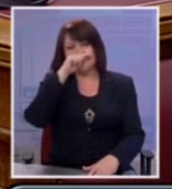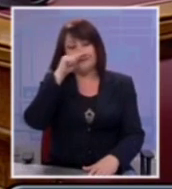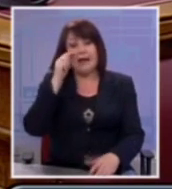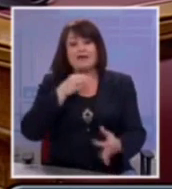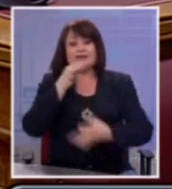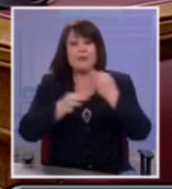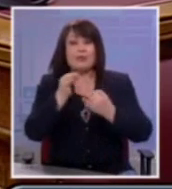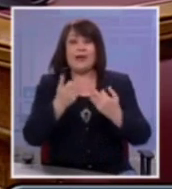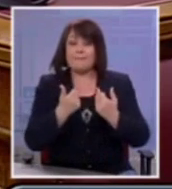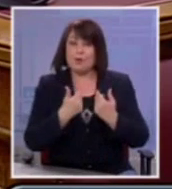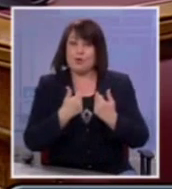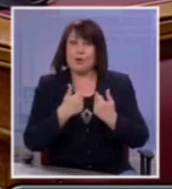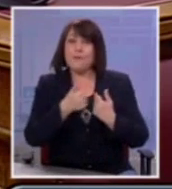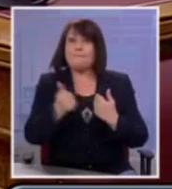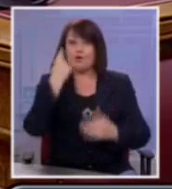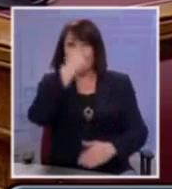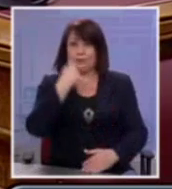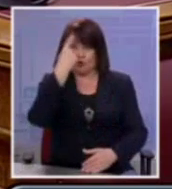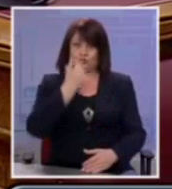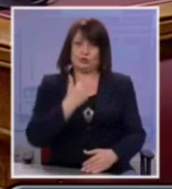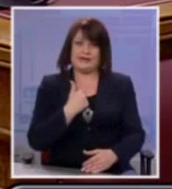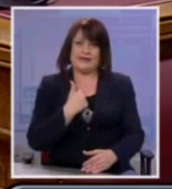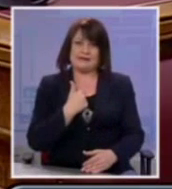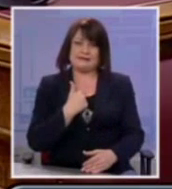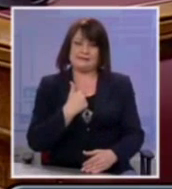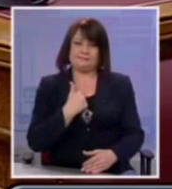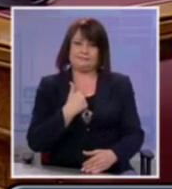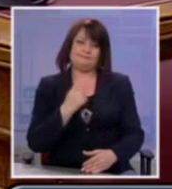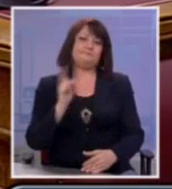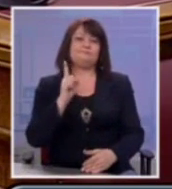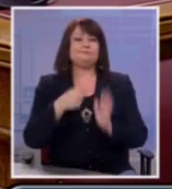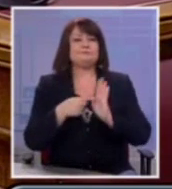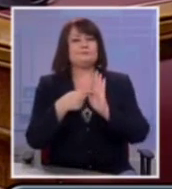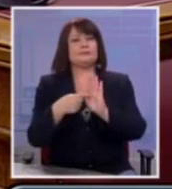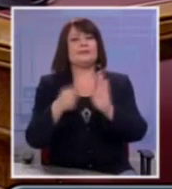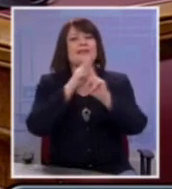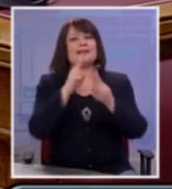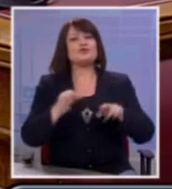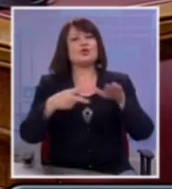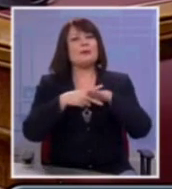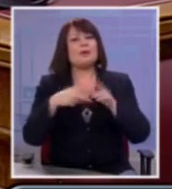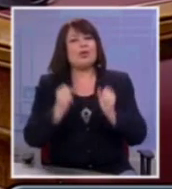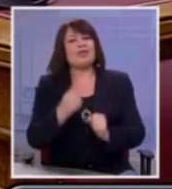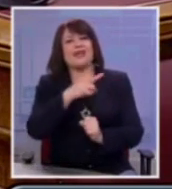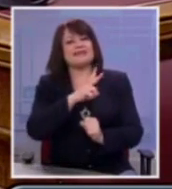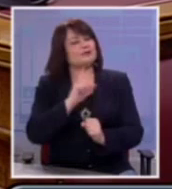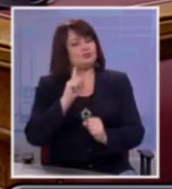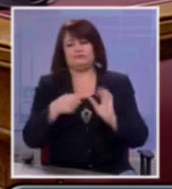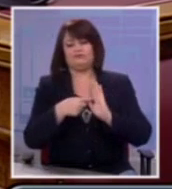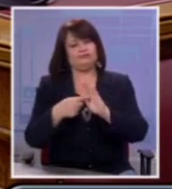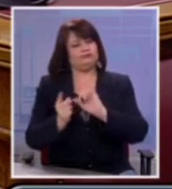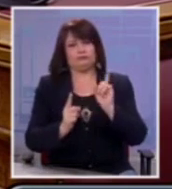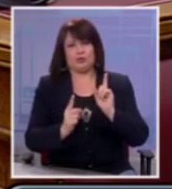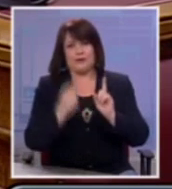εκφράσω εδώ είναι προσωπικές και δεν αποτυπώνουν τη θέση του Διεθνούς Νομισματικού Ταμείου. Επιπρόσθετα,